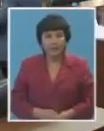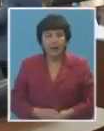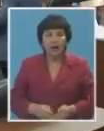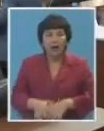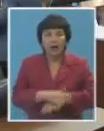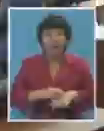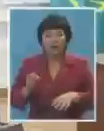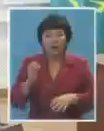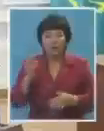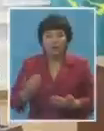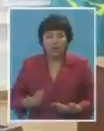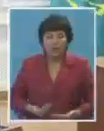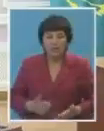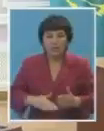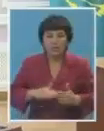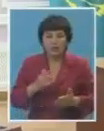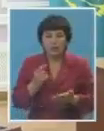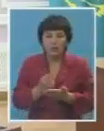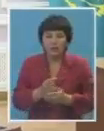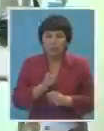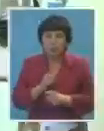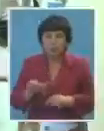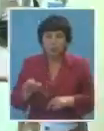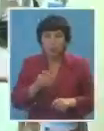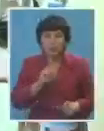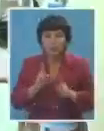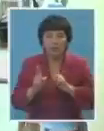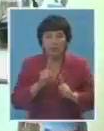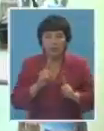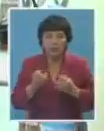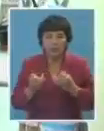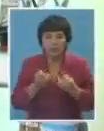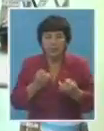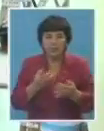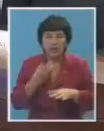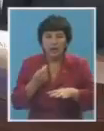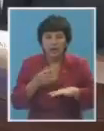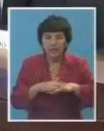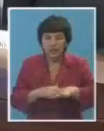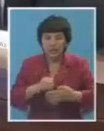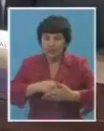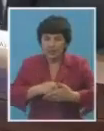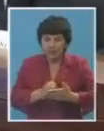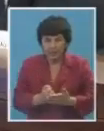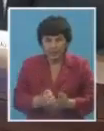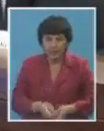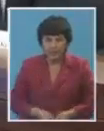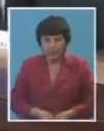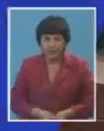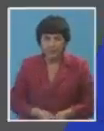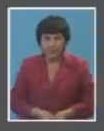Халықтың әлеуметтік жағдайын жақсарту басты назарда, облыстық мәслихат сессиясында қазына қаржысы нақтыланды.